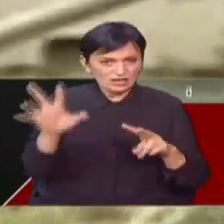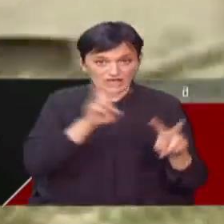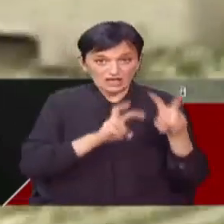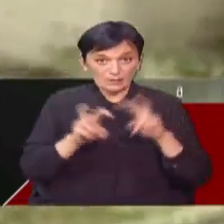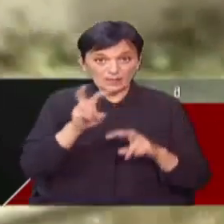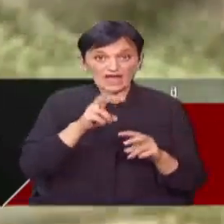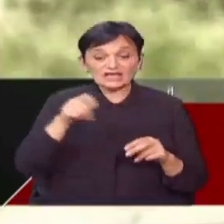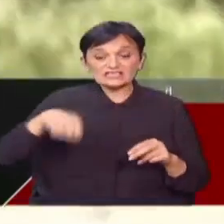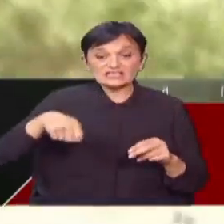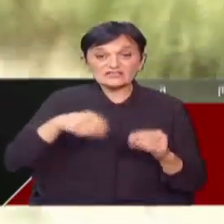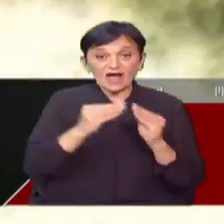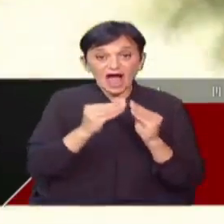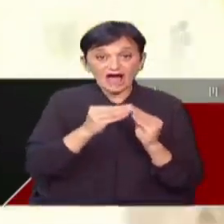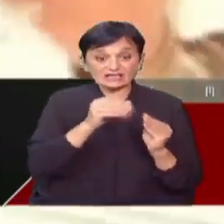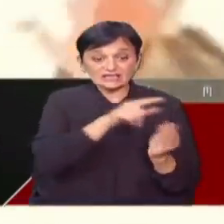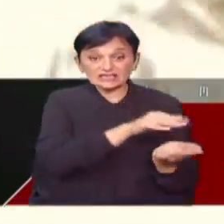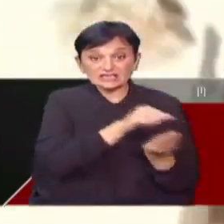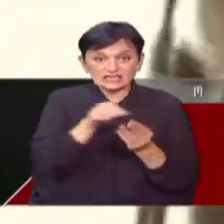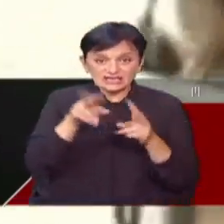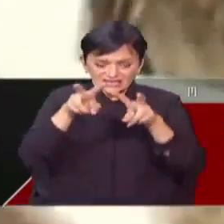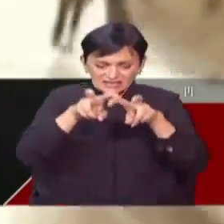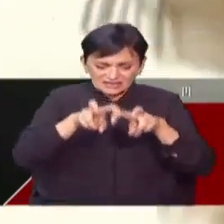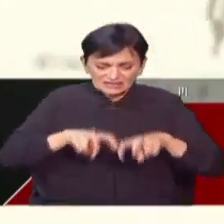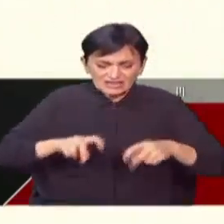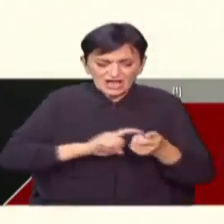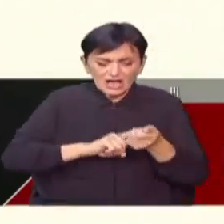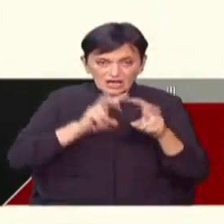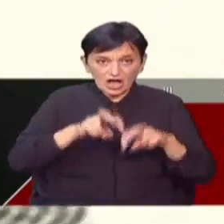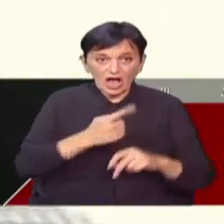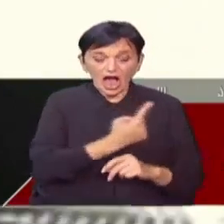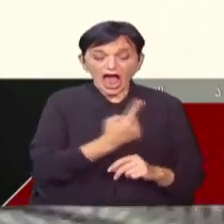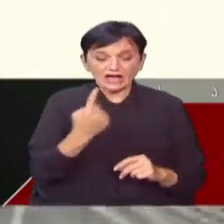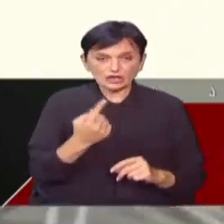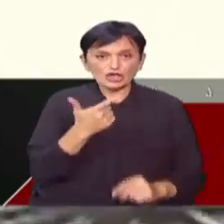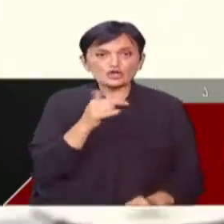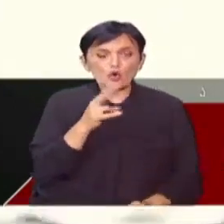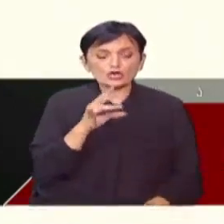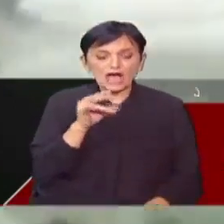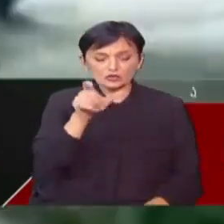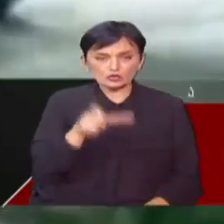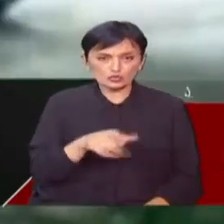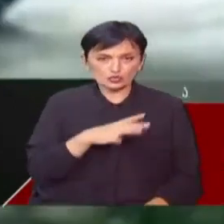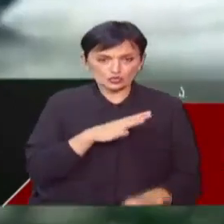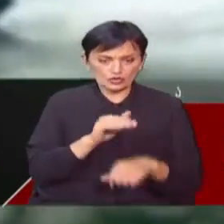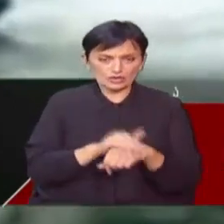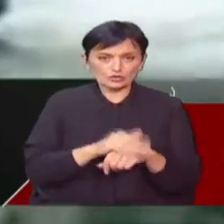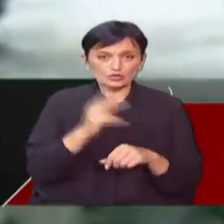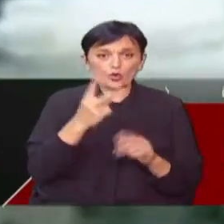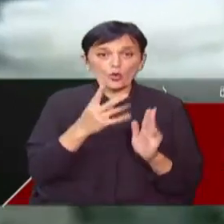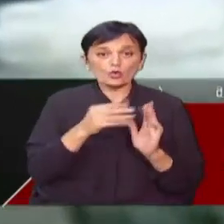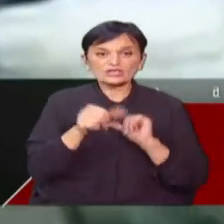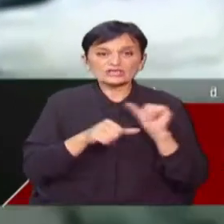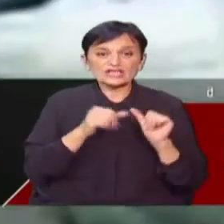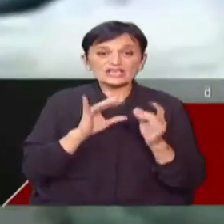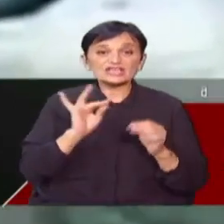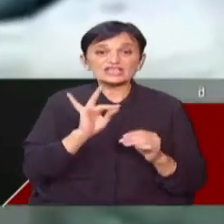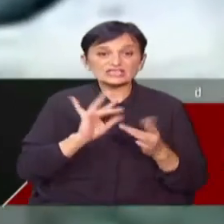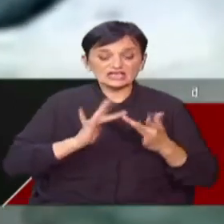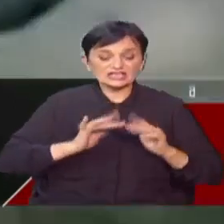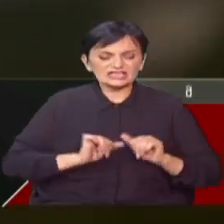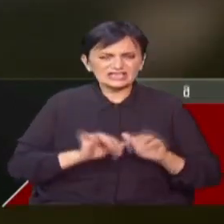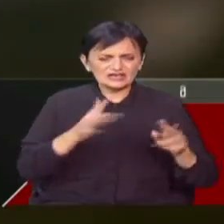ქართველი შედარი გადმოსვენეს, გენეტიკური ექსპერტიზის დადგინდა, რომ ერთ-ერთი მათგანი სწორედ გიორგი ანწუხელიძე იყო. 2009 წლის იანვარში ინტერნეტით